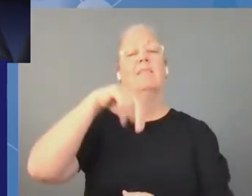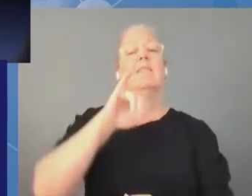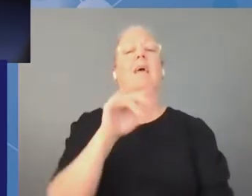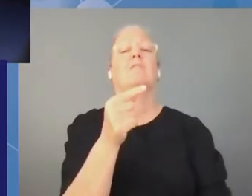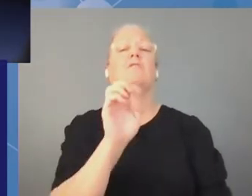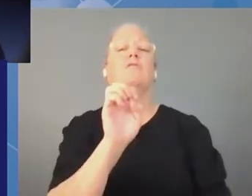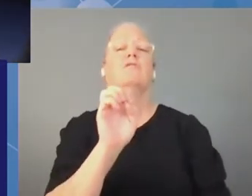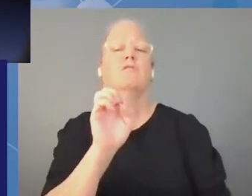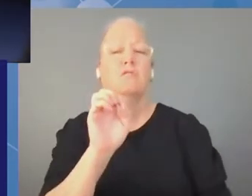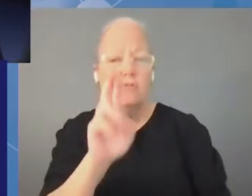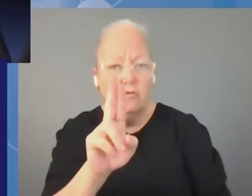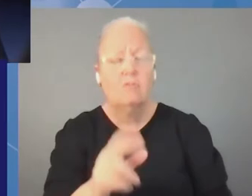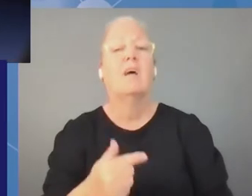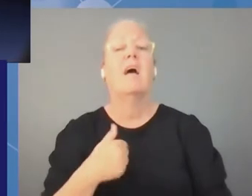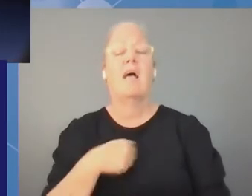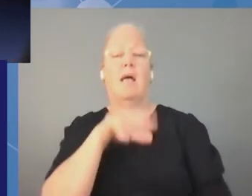我将会讲法语。